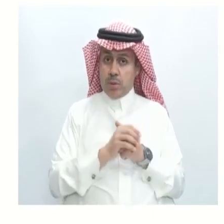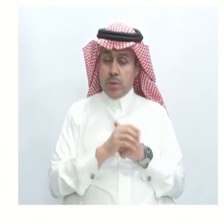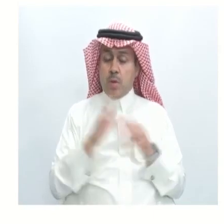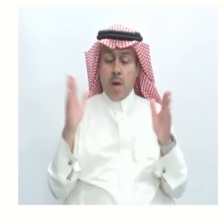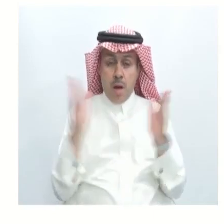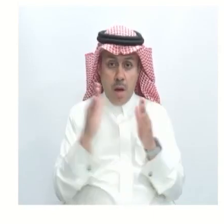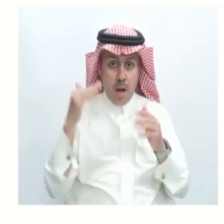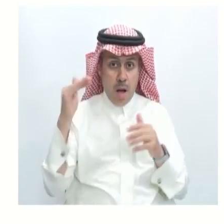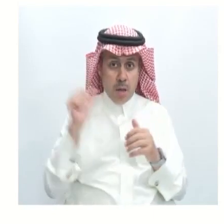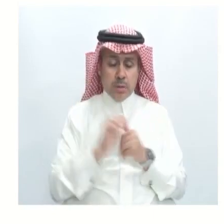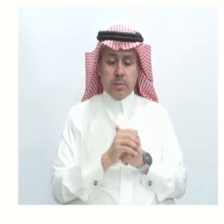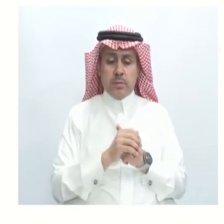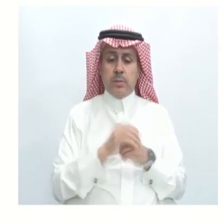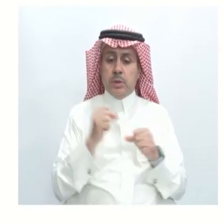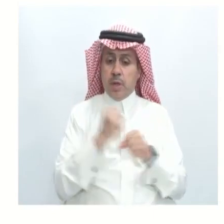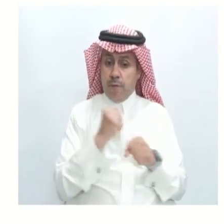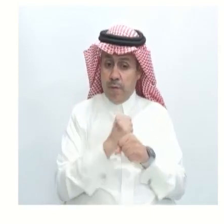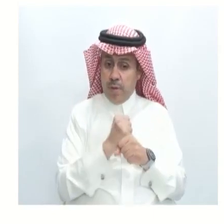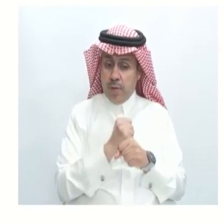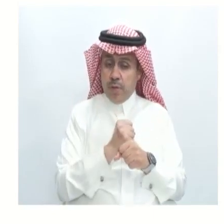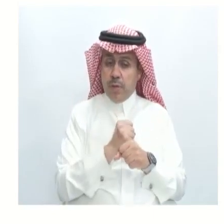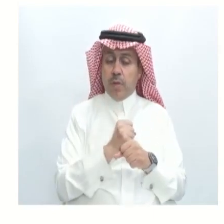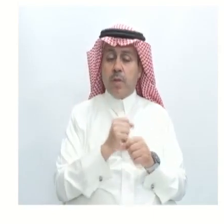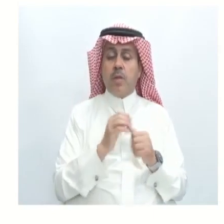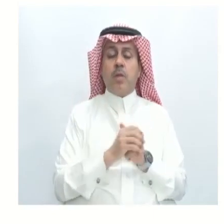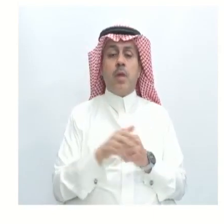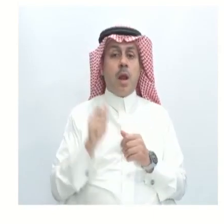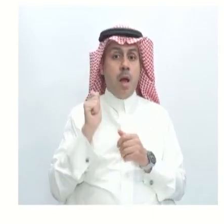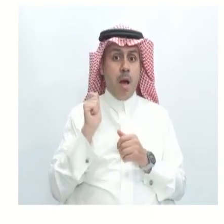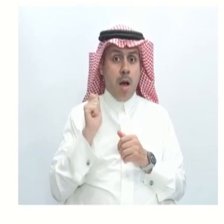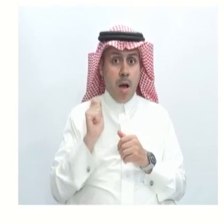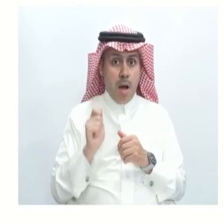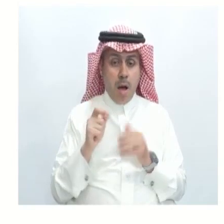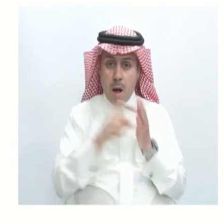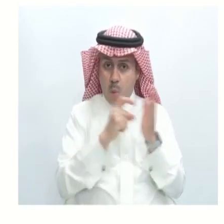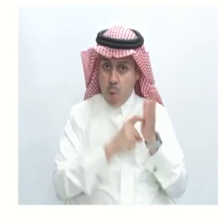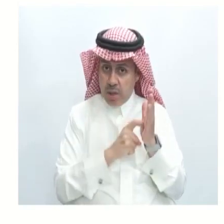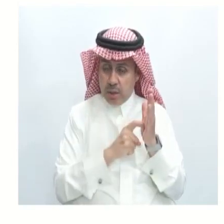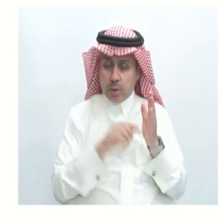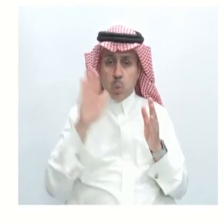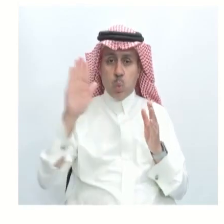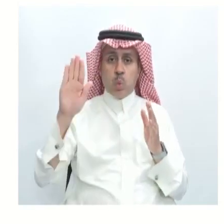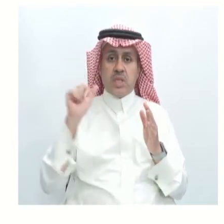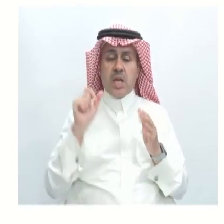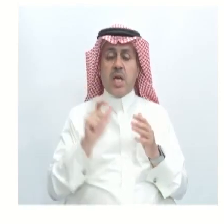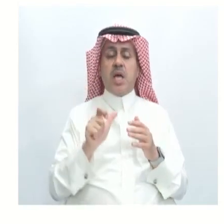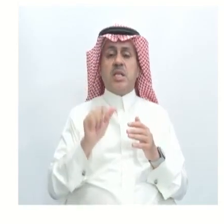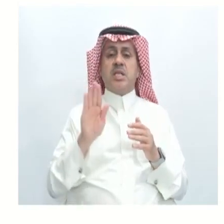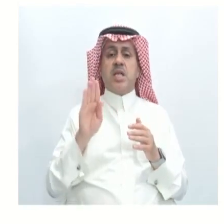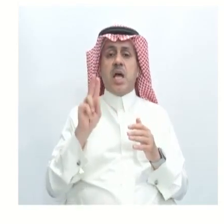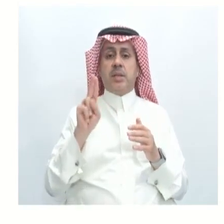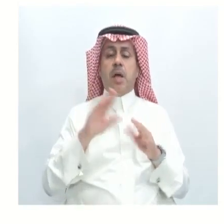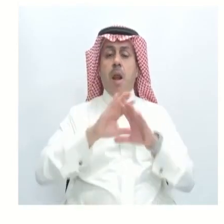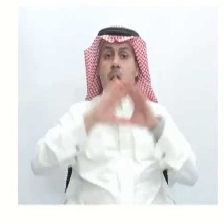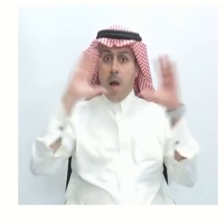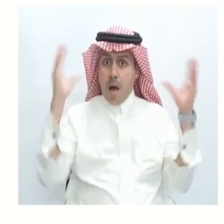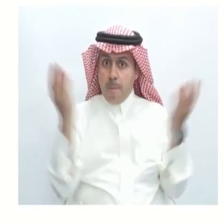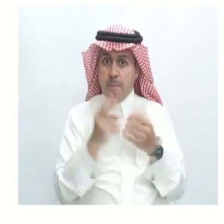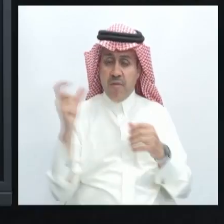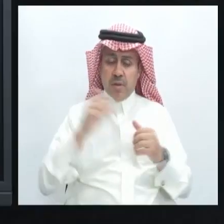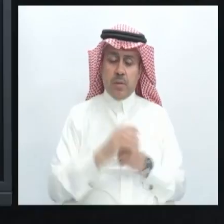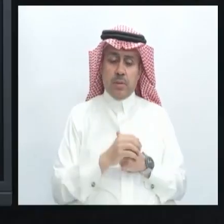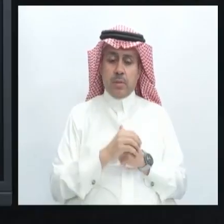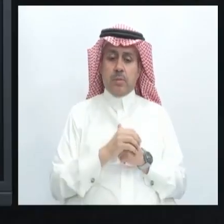المختصه بتنفيذ القوانين والسياسات العامه في الدوله اذا تعريفها نقول هي